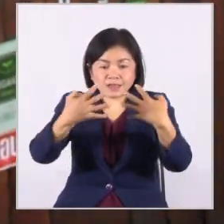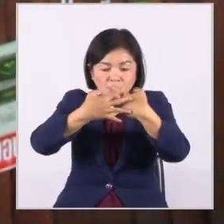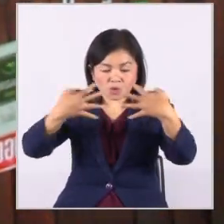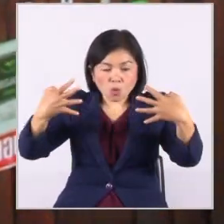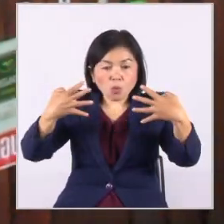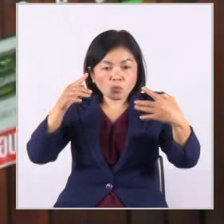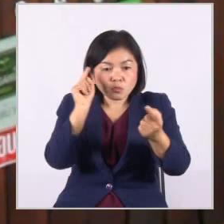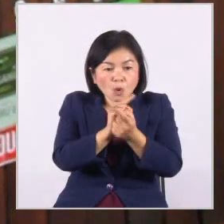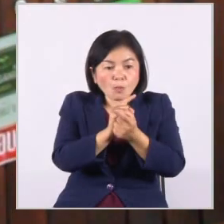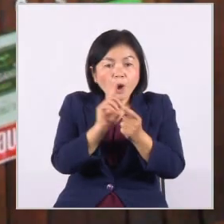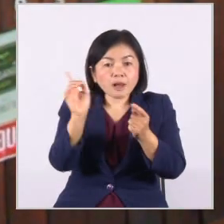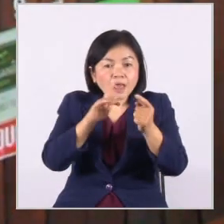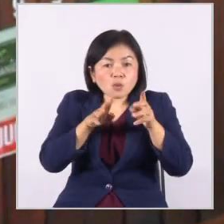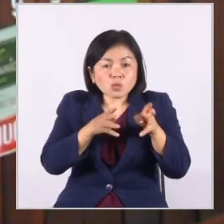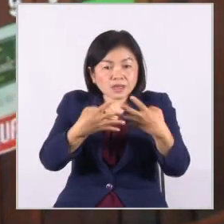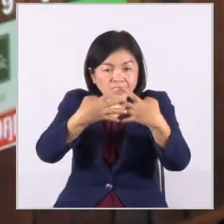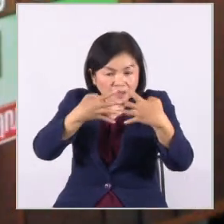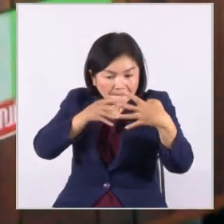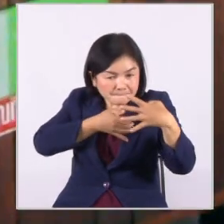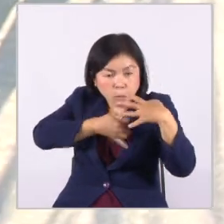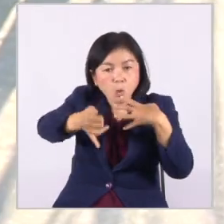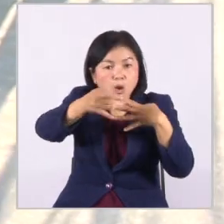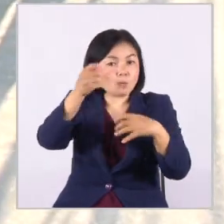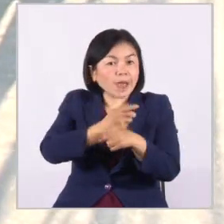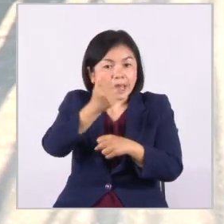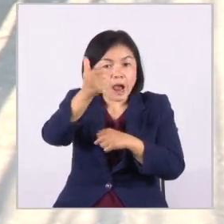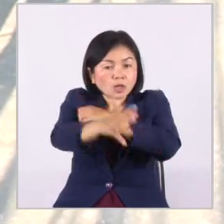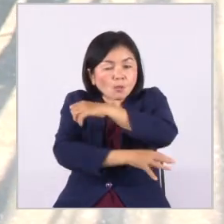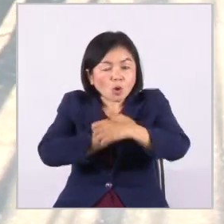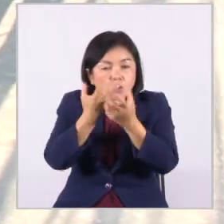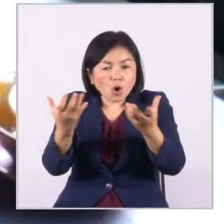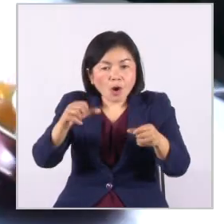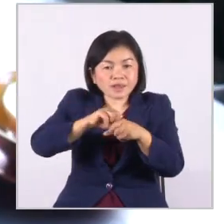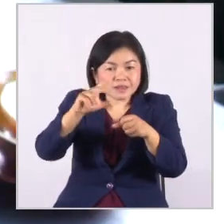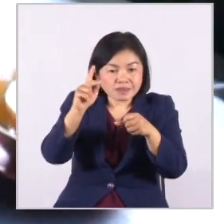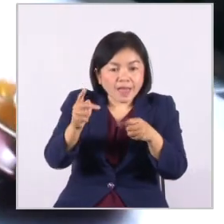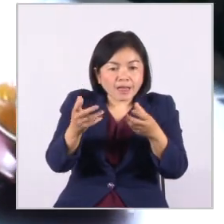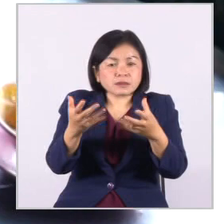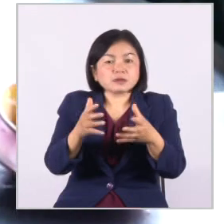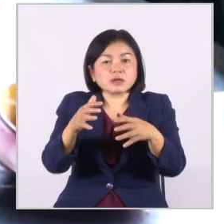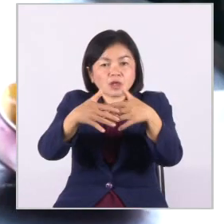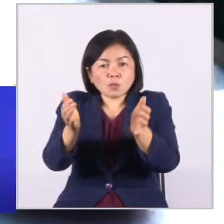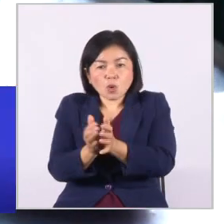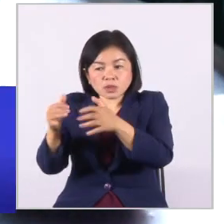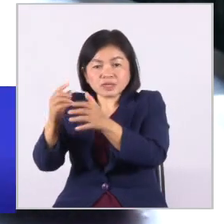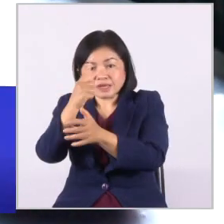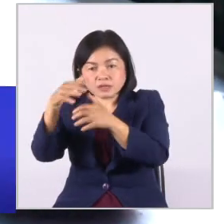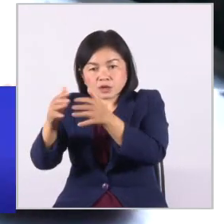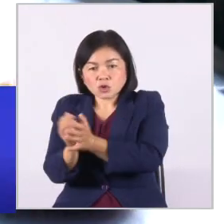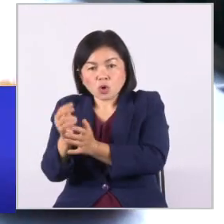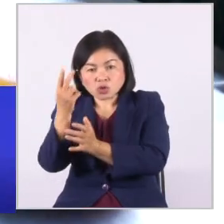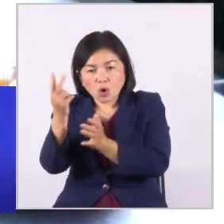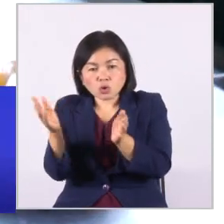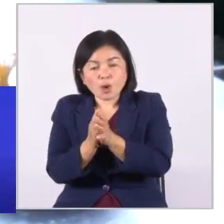นะร่องรอยของคนร้ายเนี่ยมันงัดจนพังเสียหายเลยแล้วมันก็ขโมยถังแก๊สขนาด15กิโลไป2ถังมูลค่าก็ 5,000